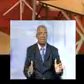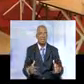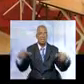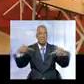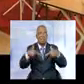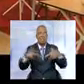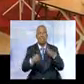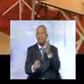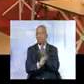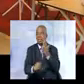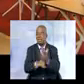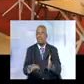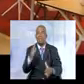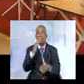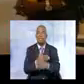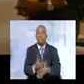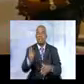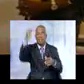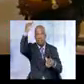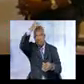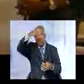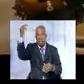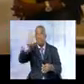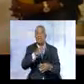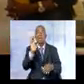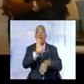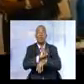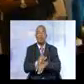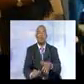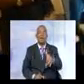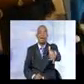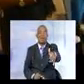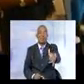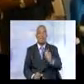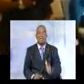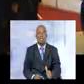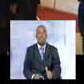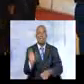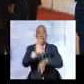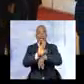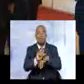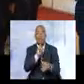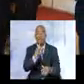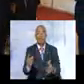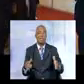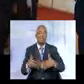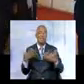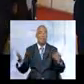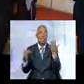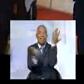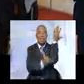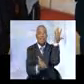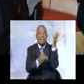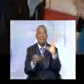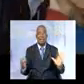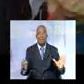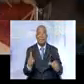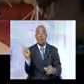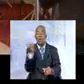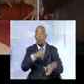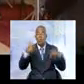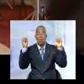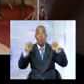relations économiques entre le Maroc et la Côte d'Ivoire se portent bien. Et la Côte d'Ivoire est une terre d'opportunités commerciales à